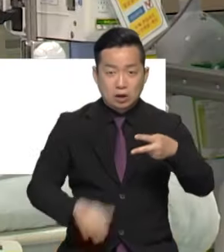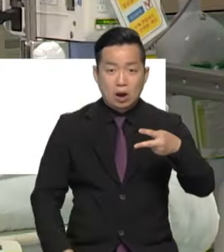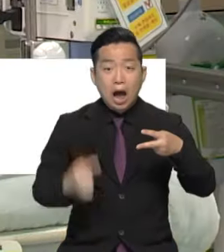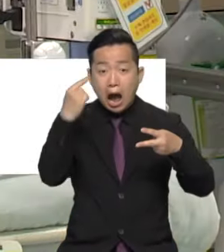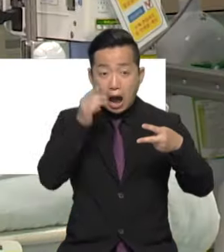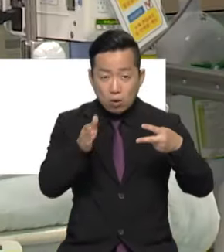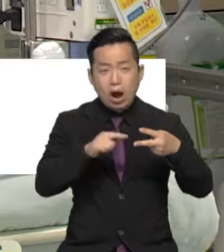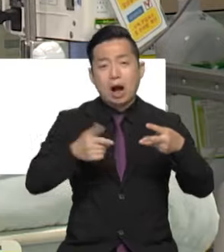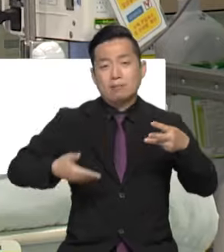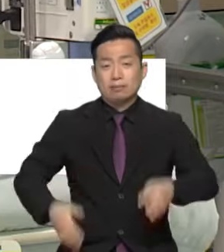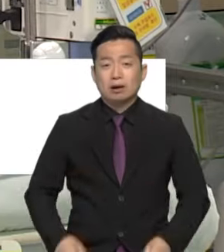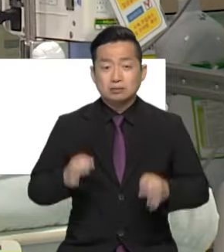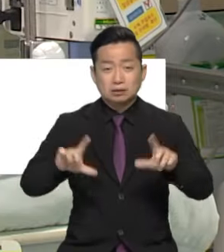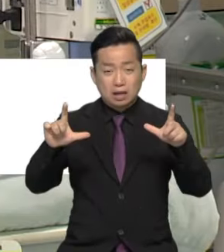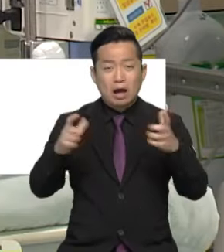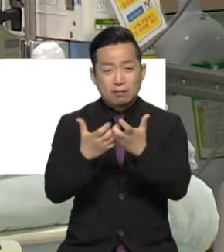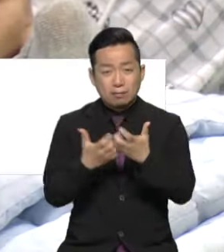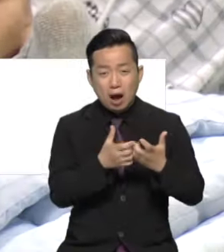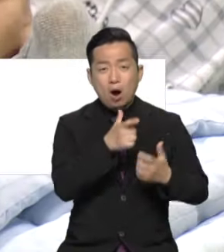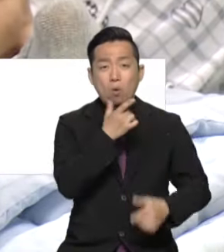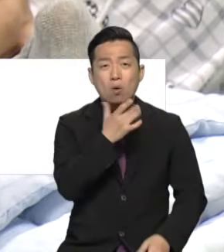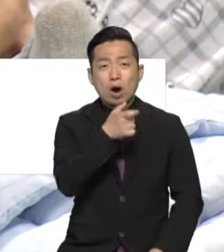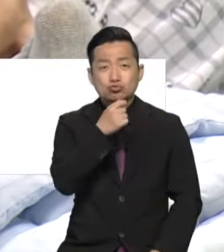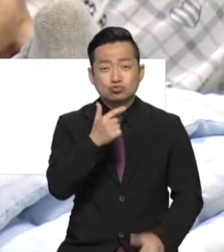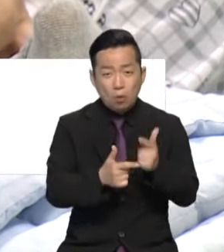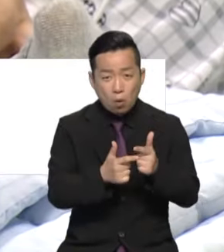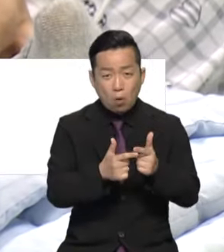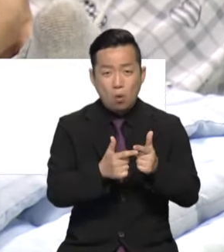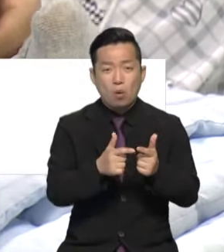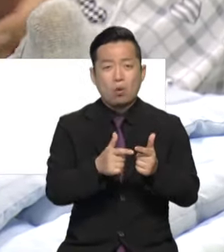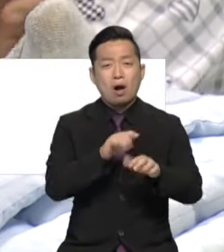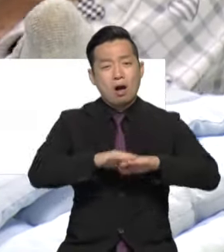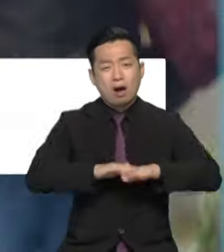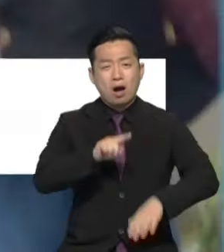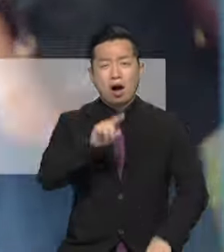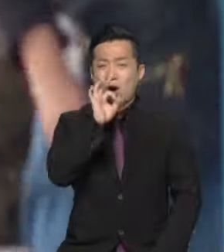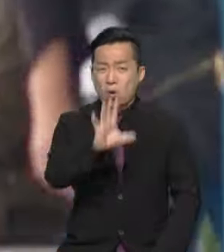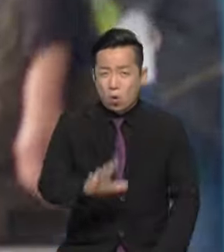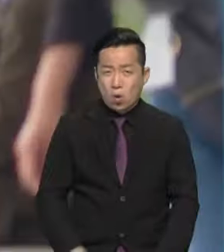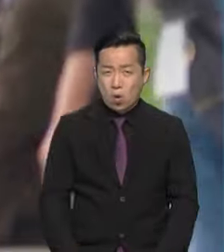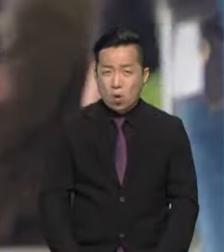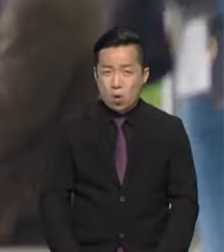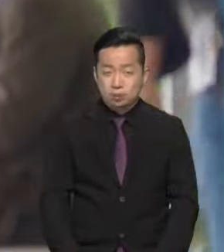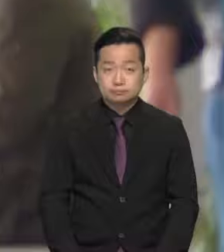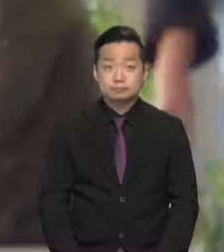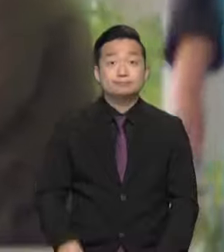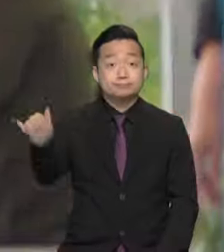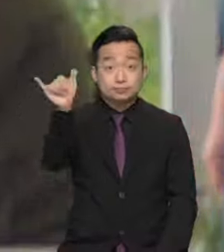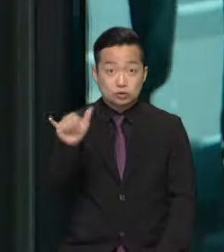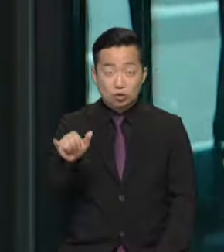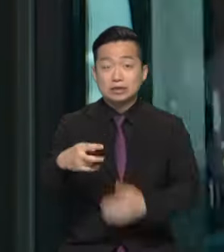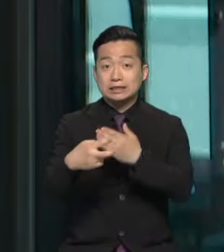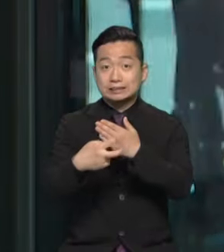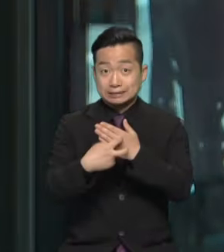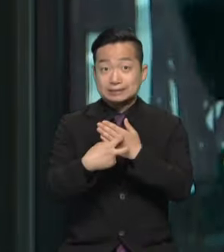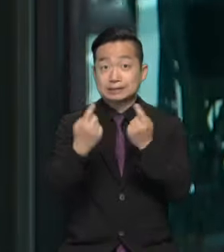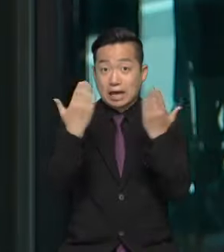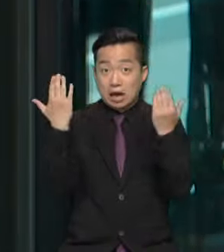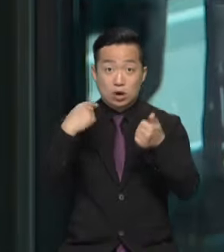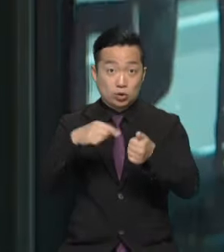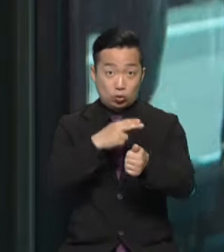날 많아가지고 도저히 이제 월화수목에서 다 수용이 안 되는 거예요. 다만 전국 의대 교수 비대위